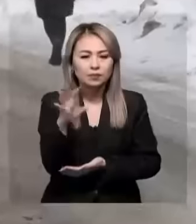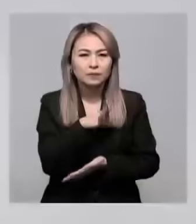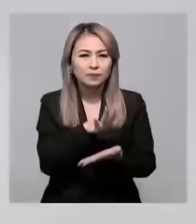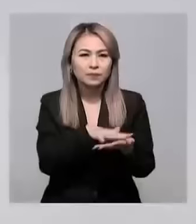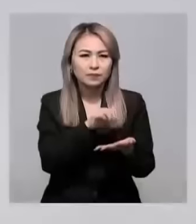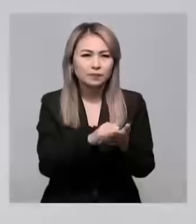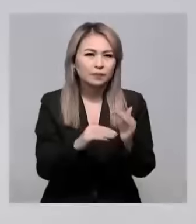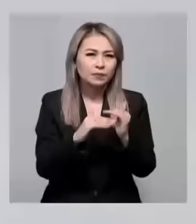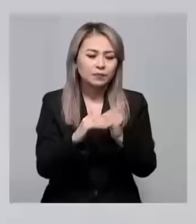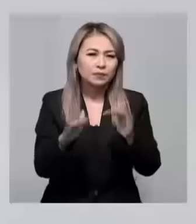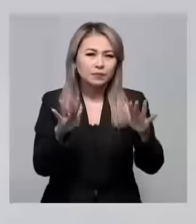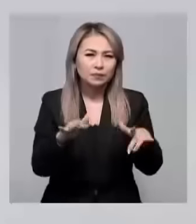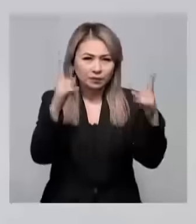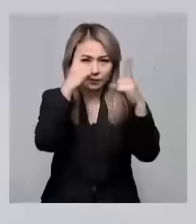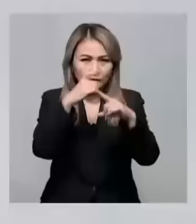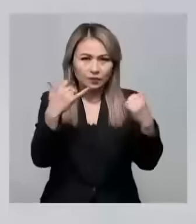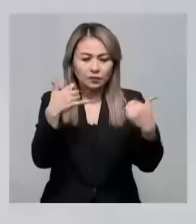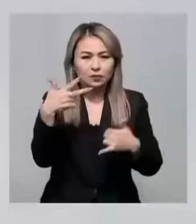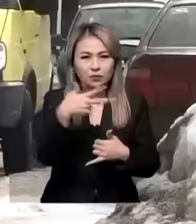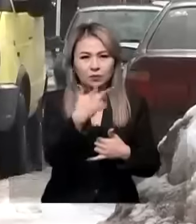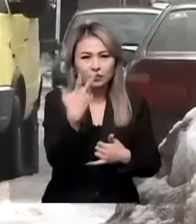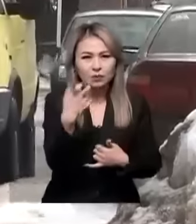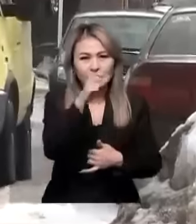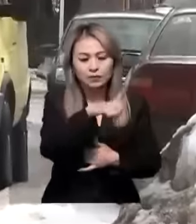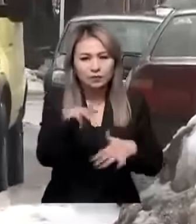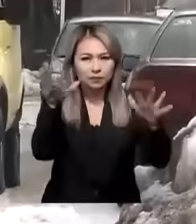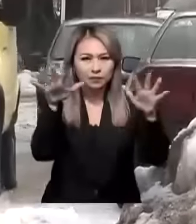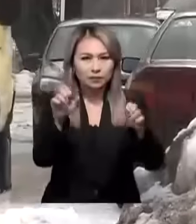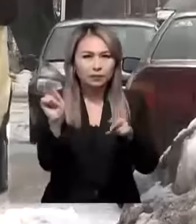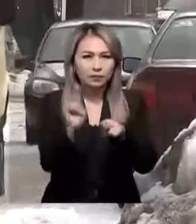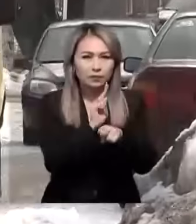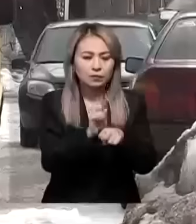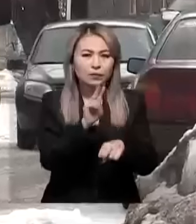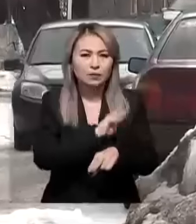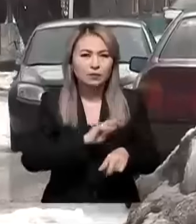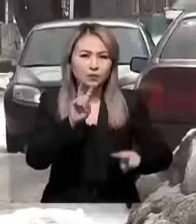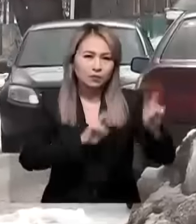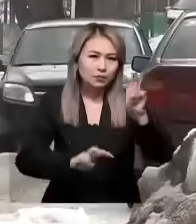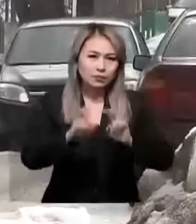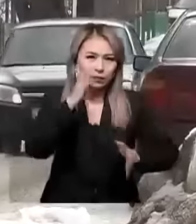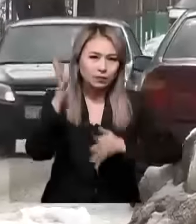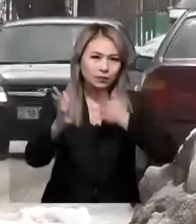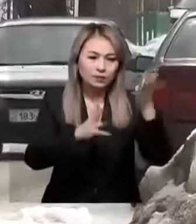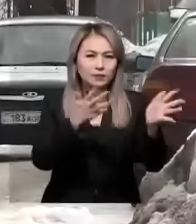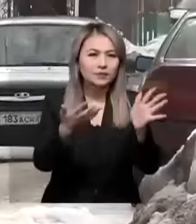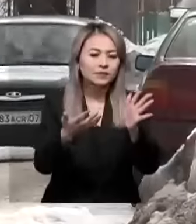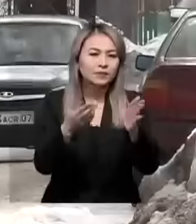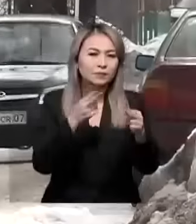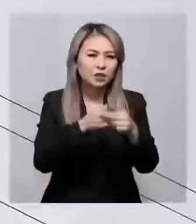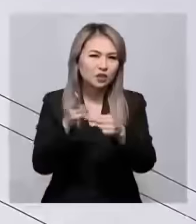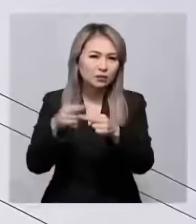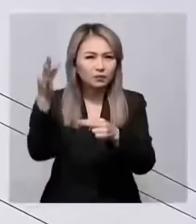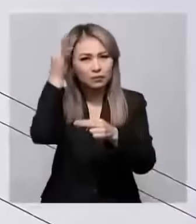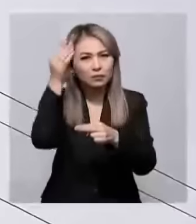шекті. Жергілікті билік өкілдерінің хабарлауынша қазір 3300 адам жарықсыз қалды. Жөндеу жұмыстарын тездетуге боран кедергі.